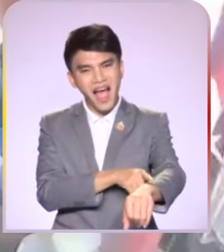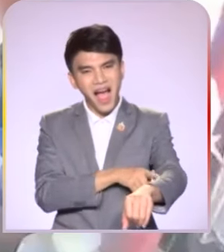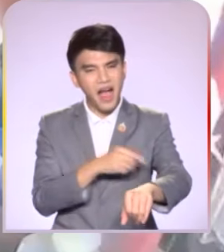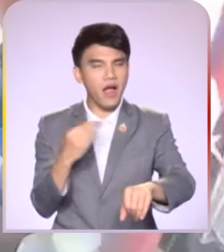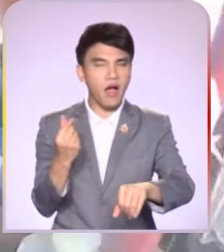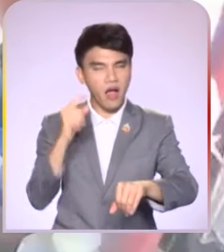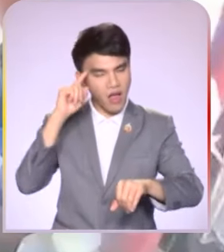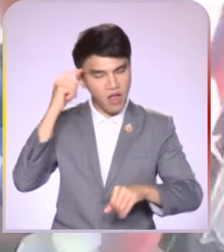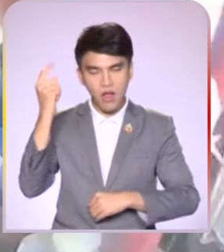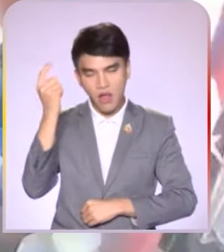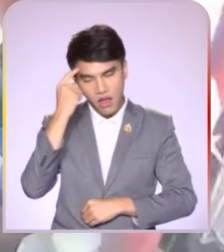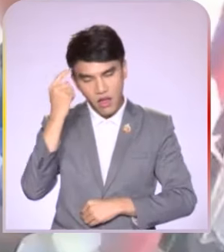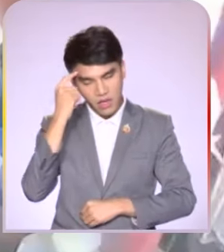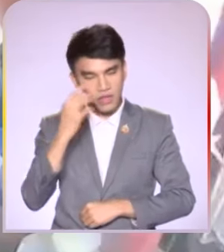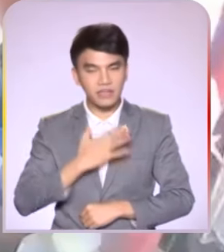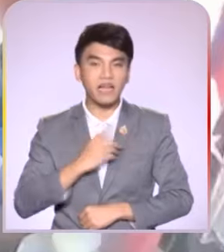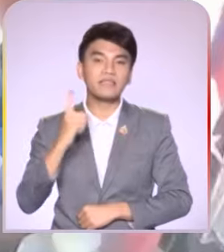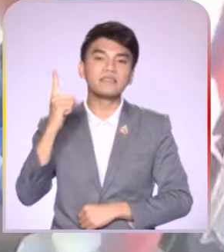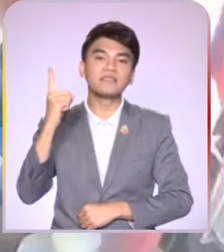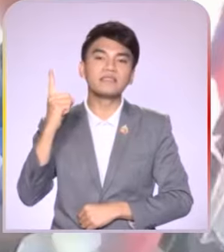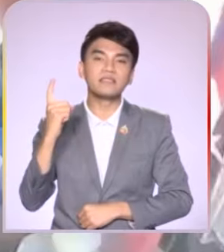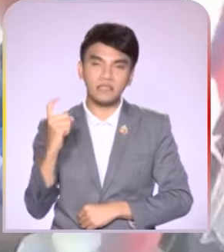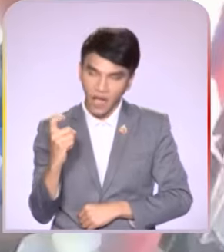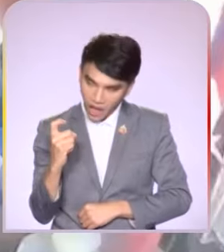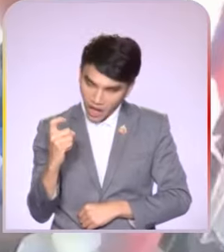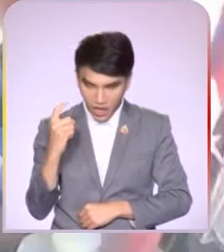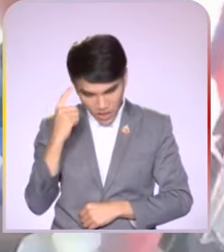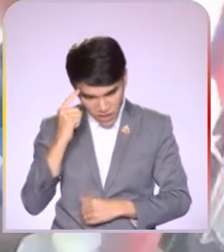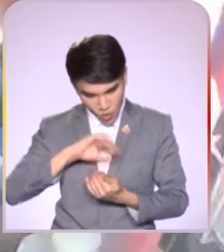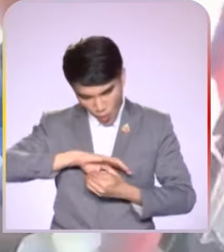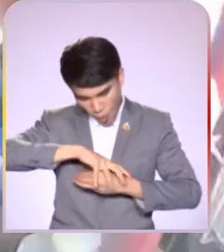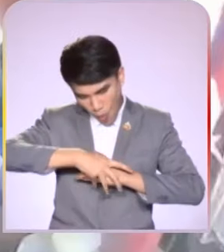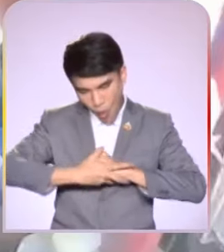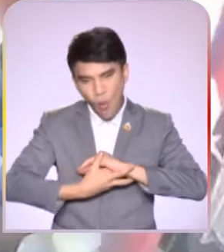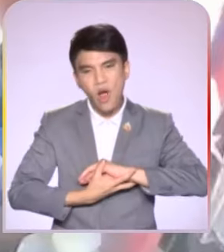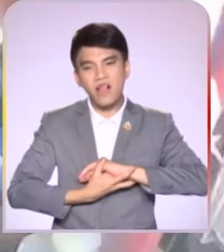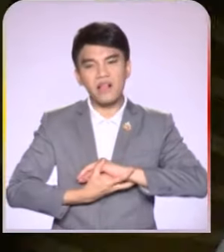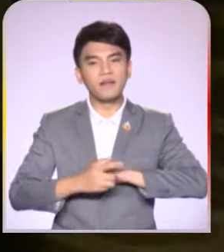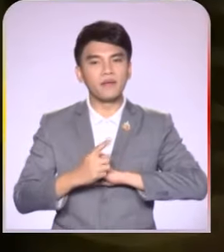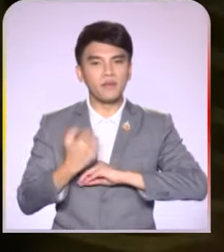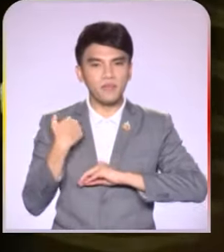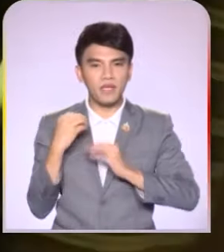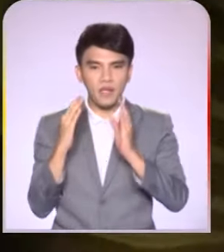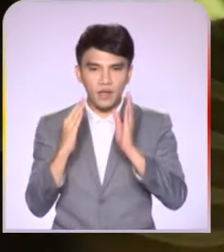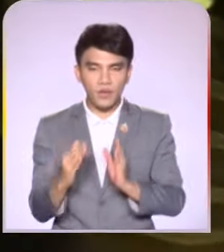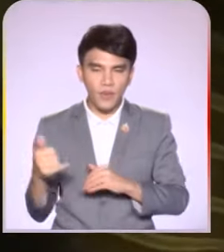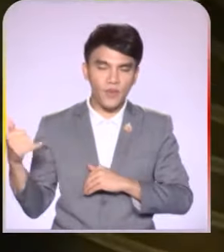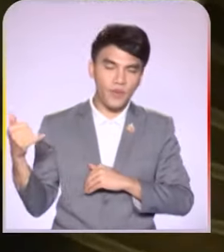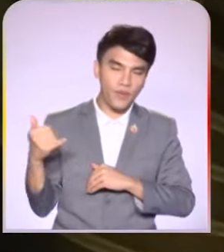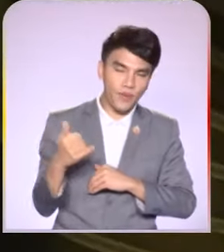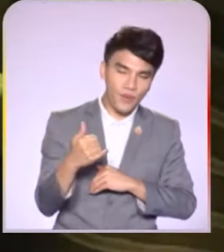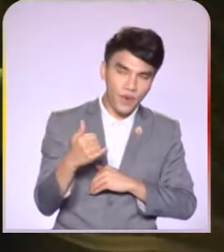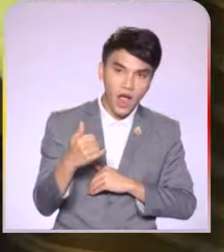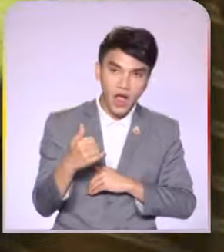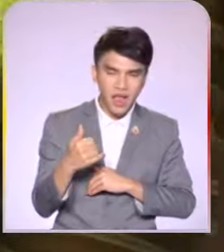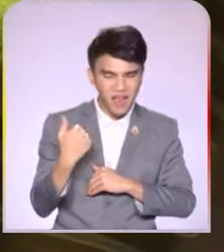หวแล้วคิดในใจฉันคงไม่รอดแล้วล่ะฉันคงเป็นอาหารงูแน่แล้วกระทั่งมีคนเดินผ่านมาพอป้า